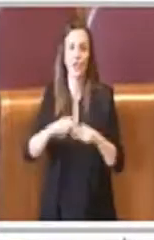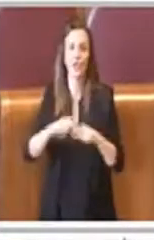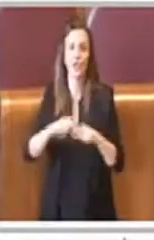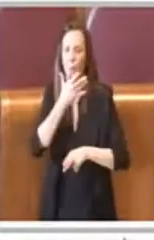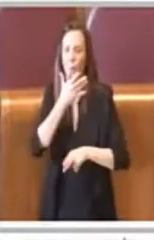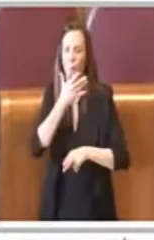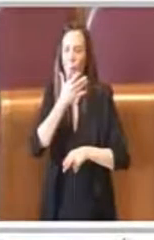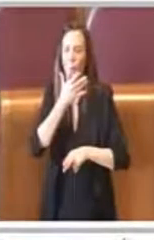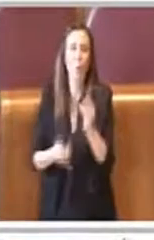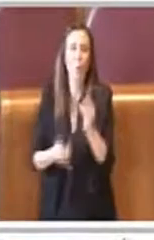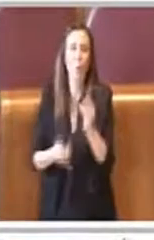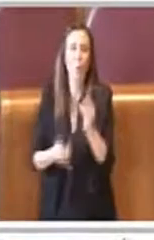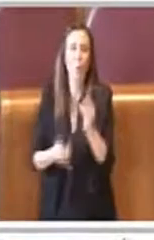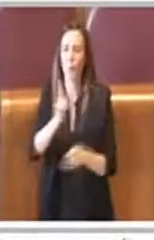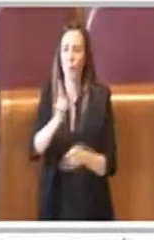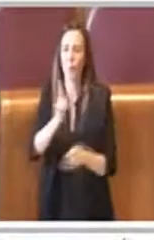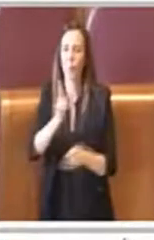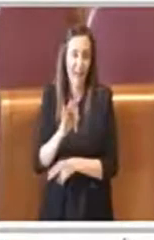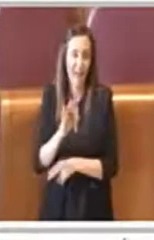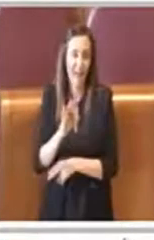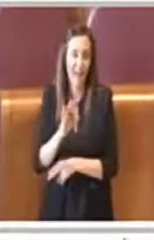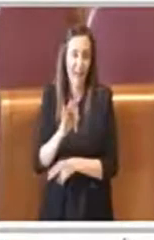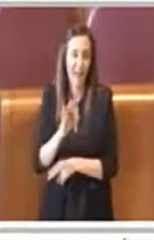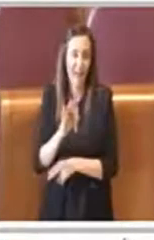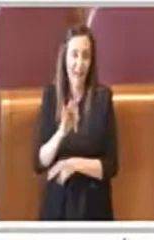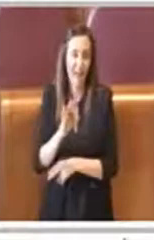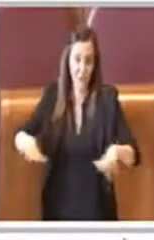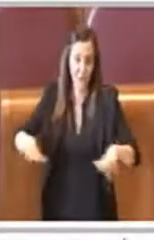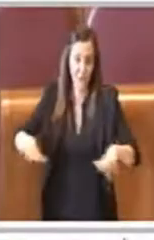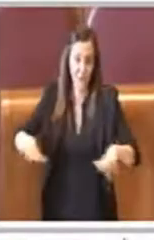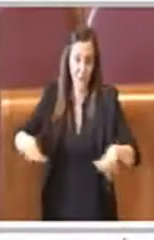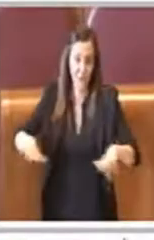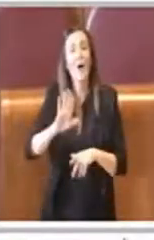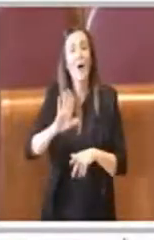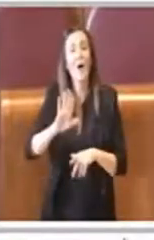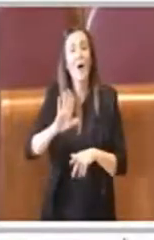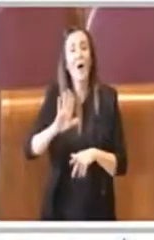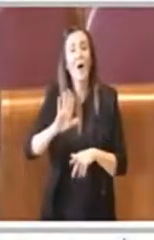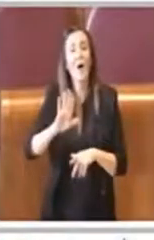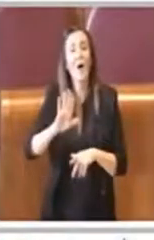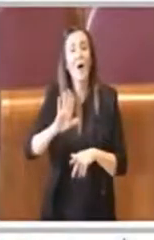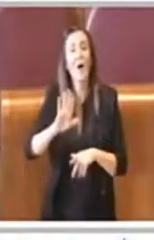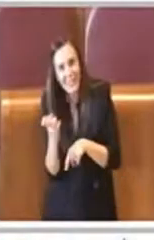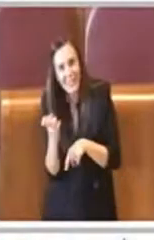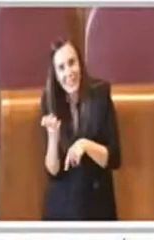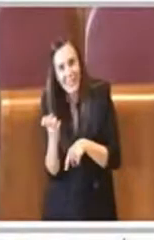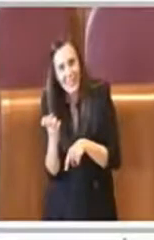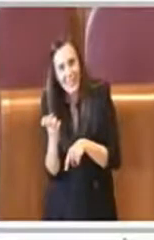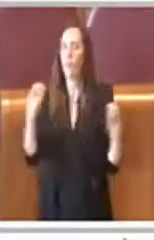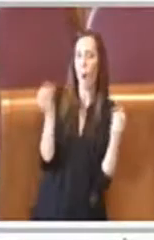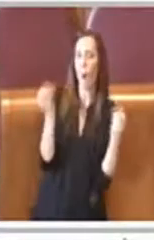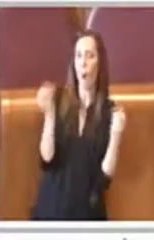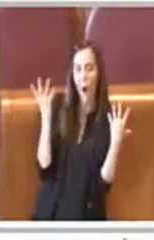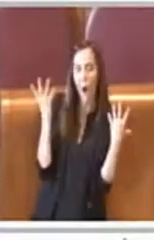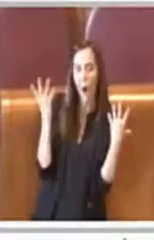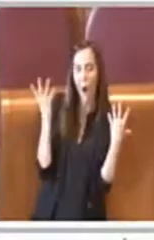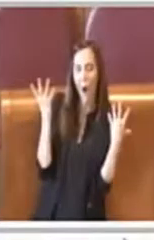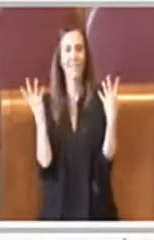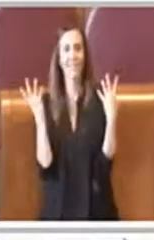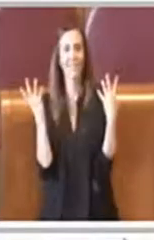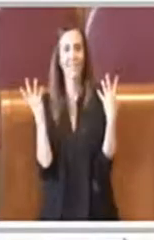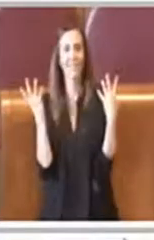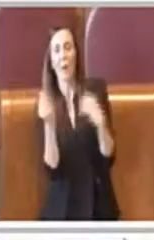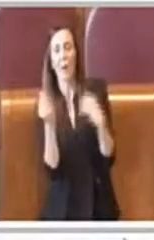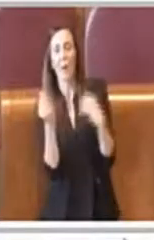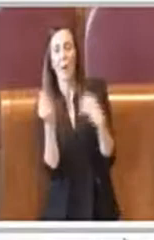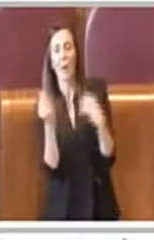mondo, ma anche un punto di ritrovo perché no, moda e